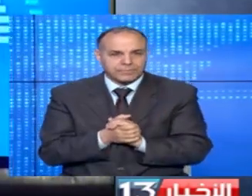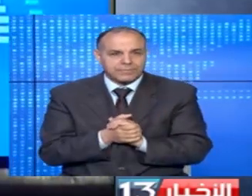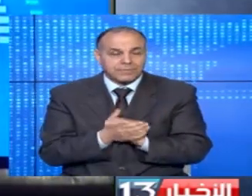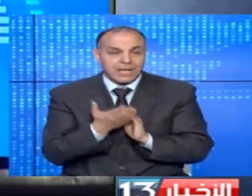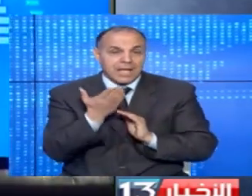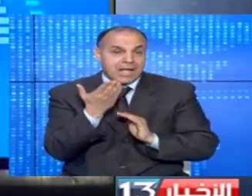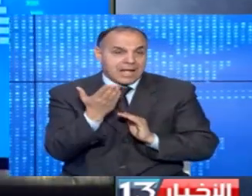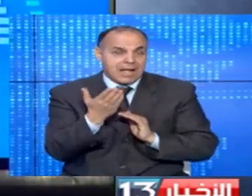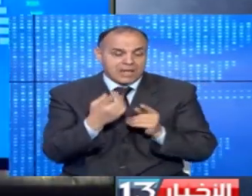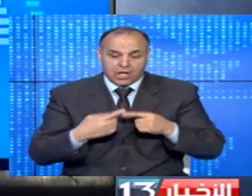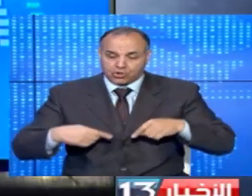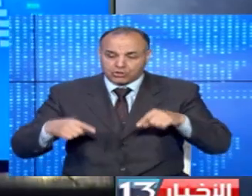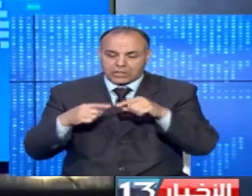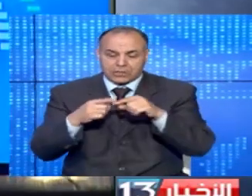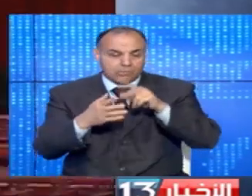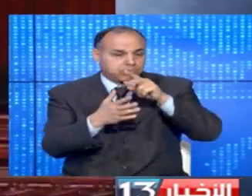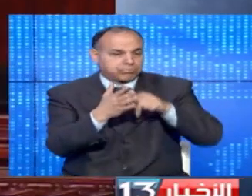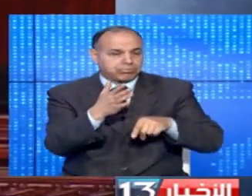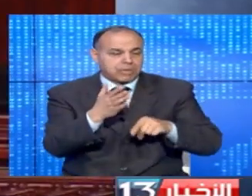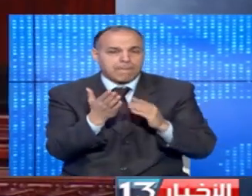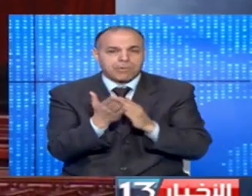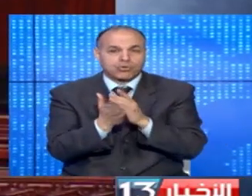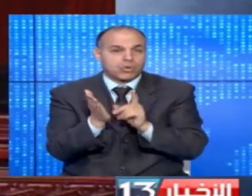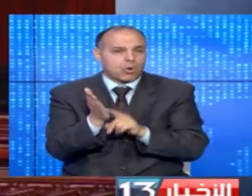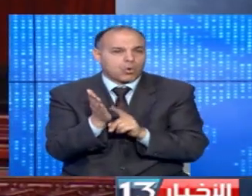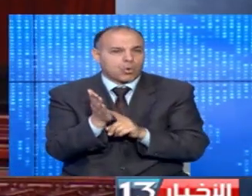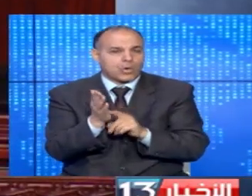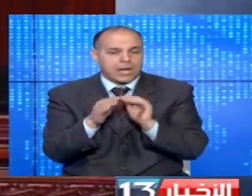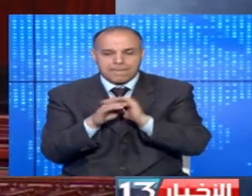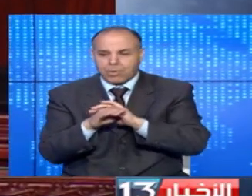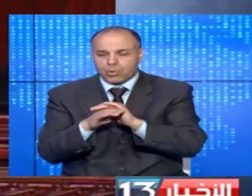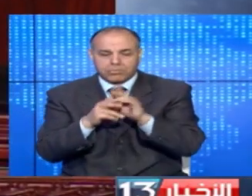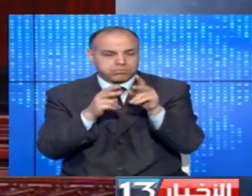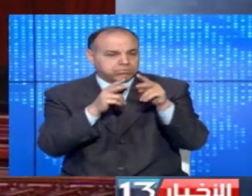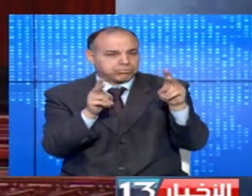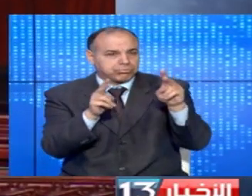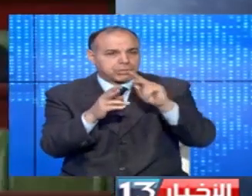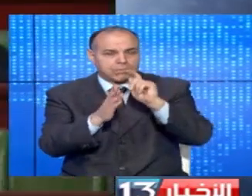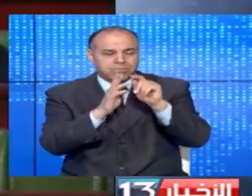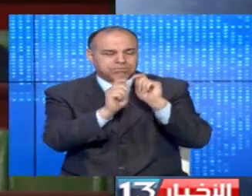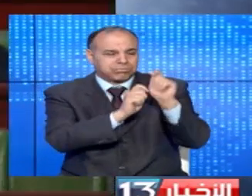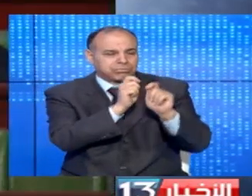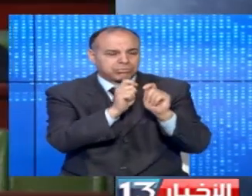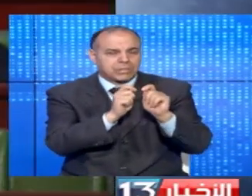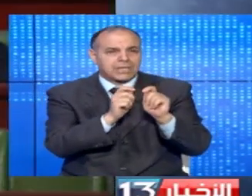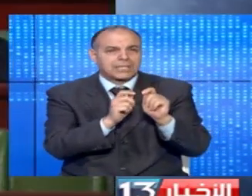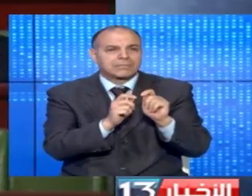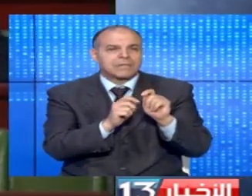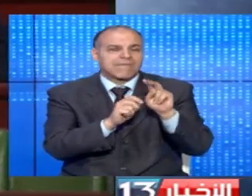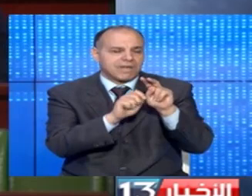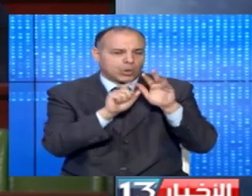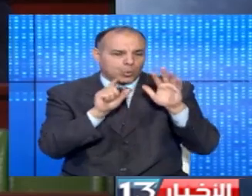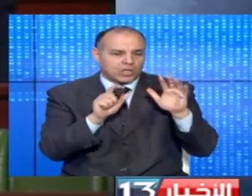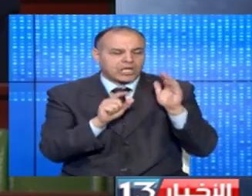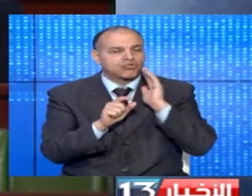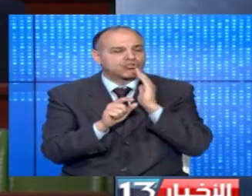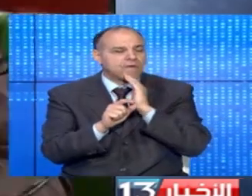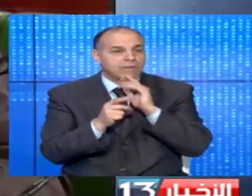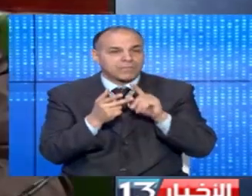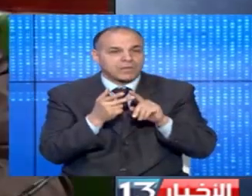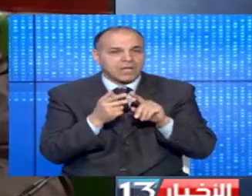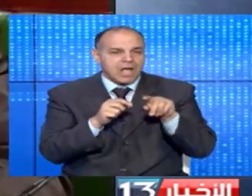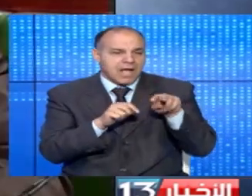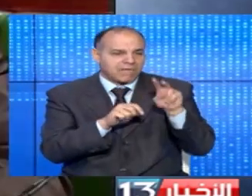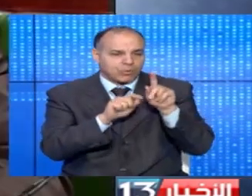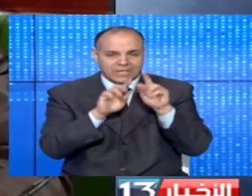خلال هذه الجلسه المصادقه على مشروع قانون يتعلق باتفاقيه القرن المبرمه بتاريخ الثامن والعشرين من دون في تسع